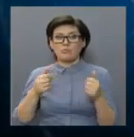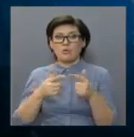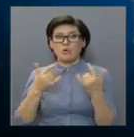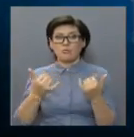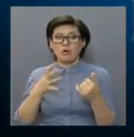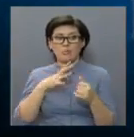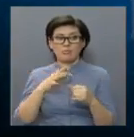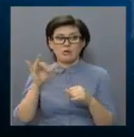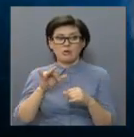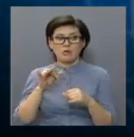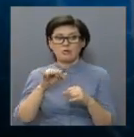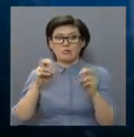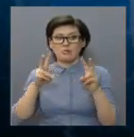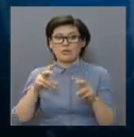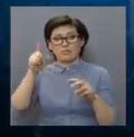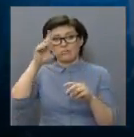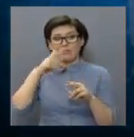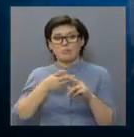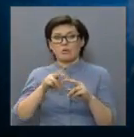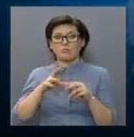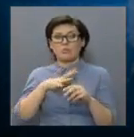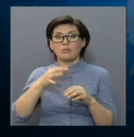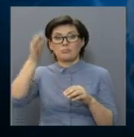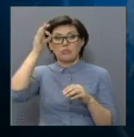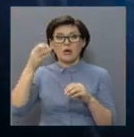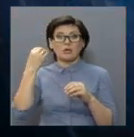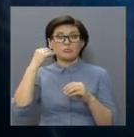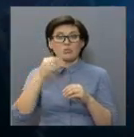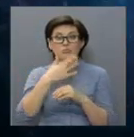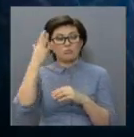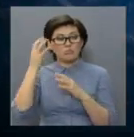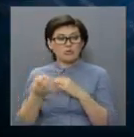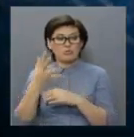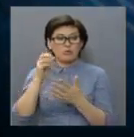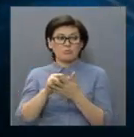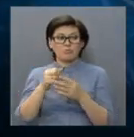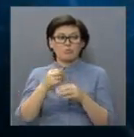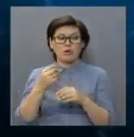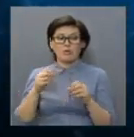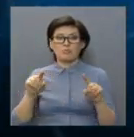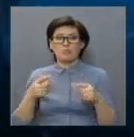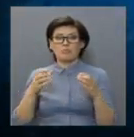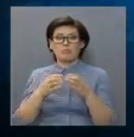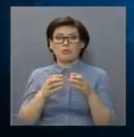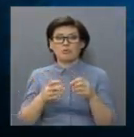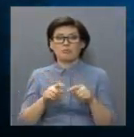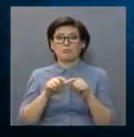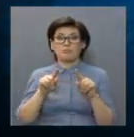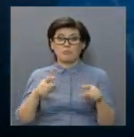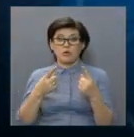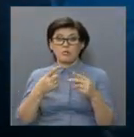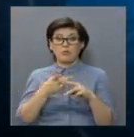бүгінде Айшуақ Жантүгел атымен елге белгілі. Есте болса, кеше Ақтөбеде мұнай ұрлаумен айналысқан қарақшылық топ мүшелері қолға түскен